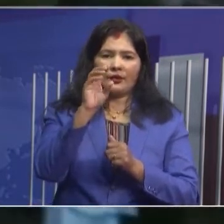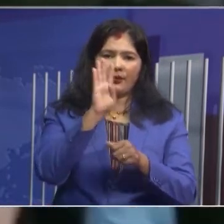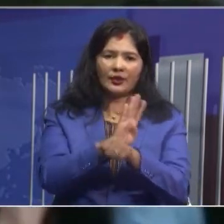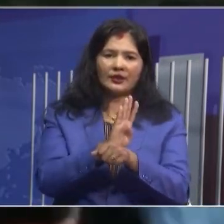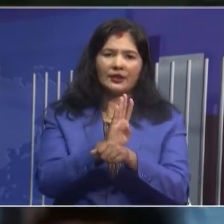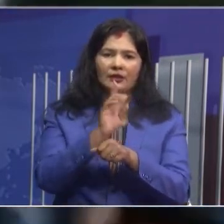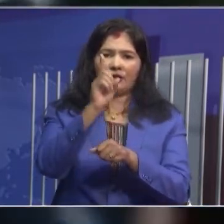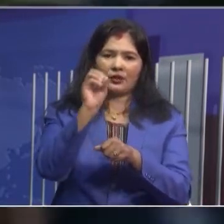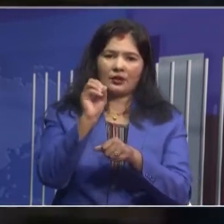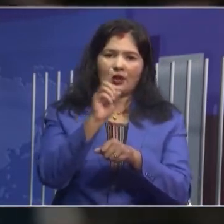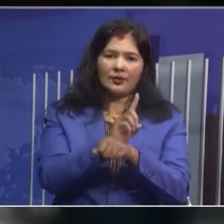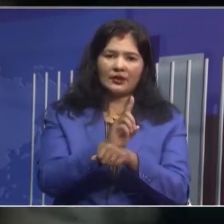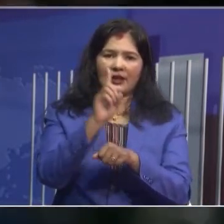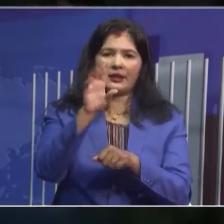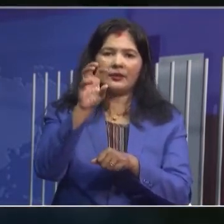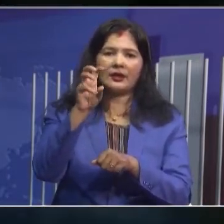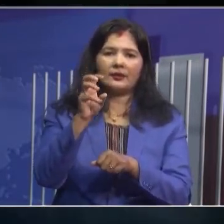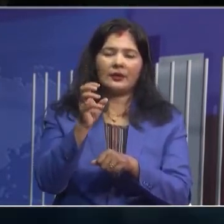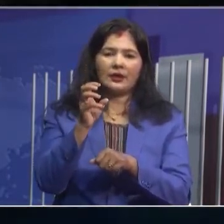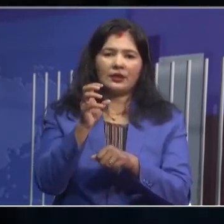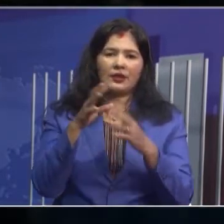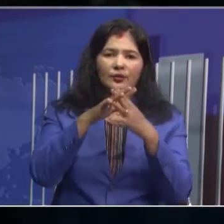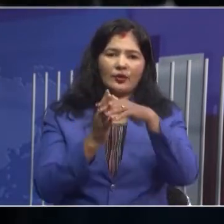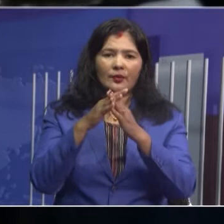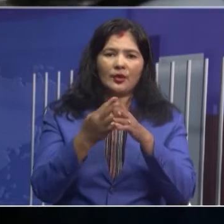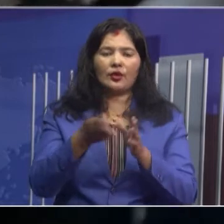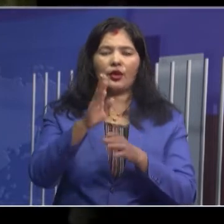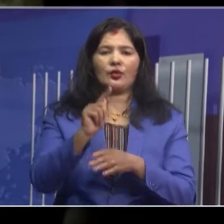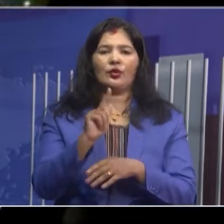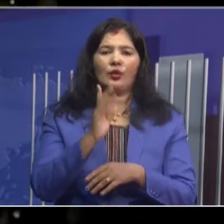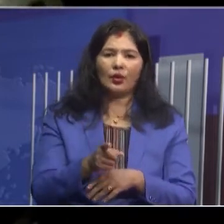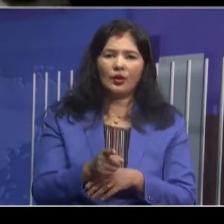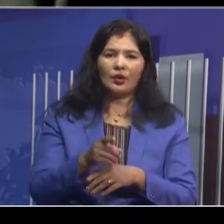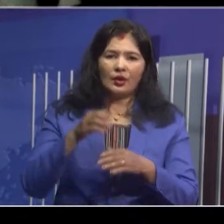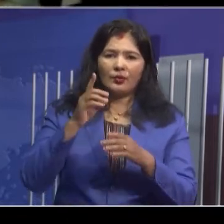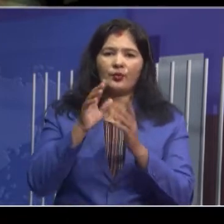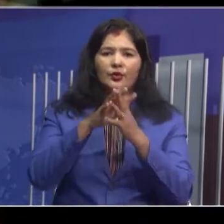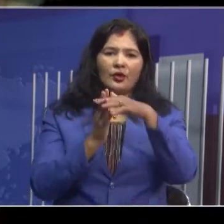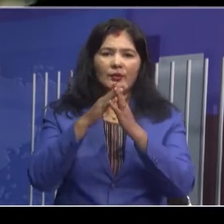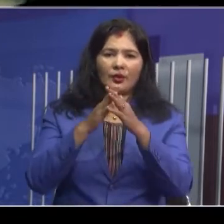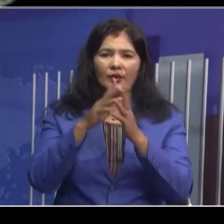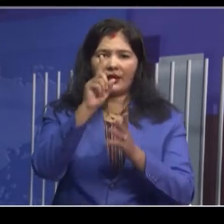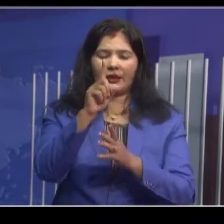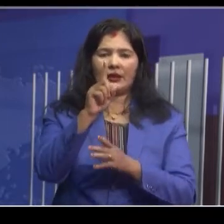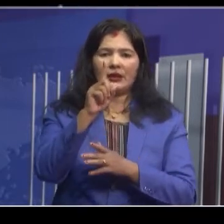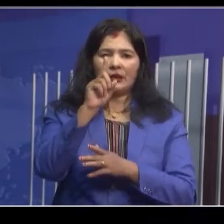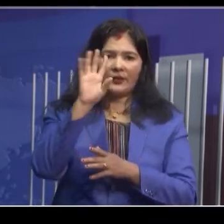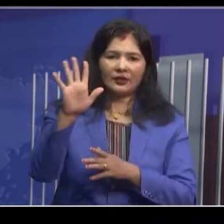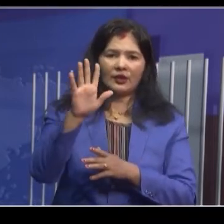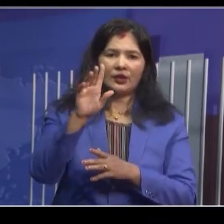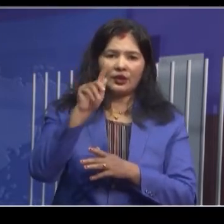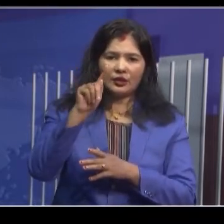जिल्लामा 5.9 म्याग्निच्युडको भूकम्प गएको हो भूकम्पको गहिराई 15 किलोमिटर रहेको मापन गरिएको